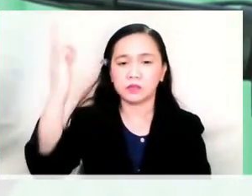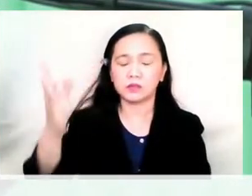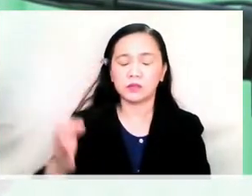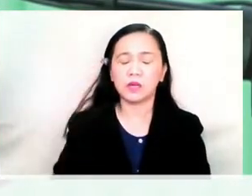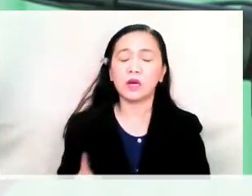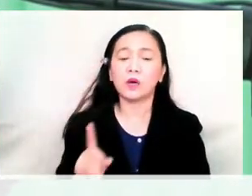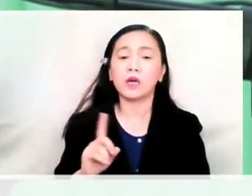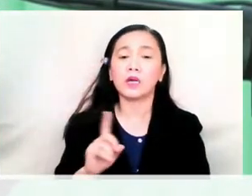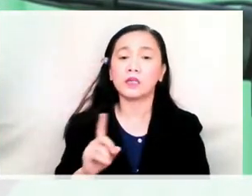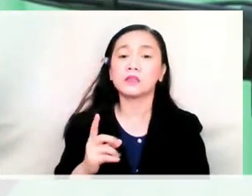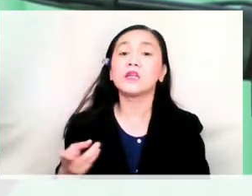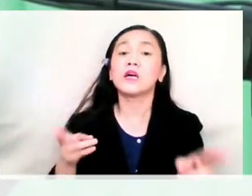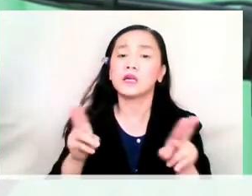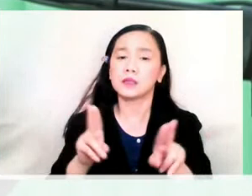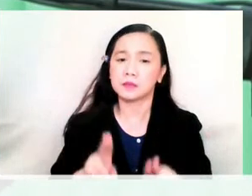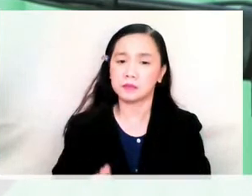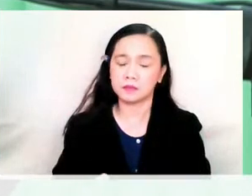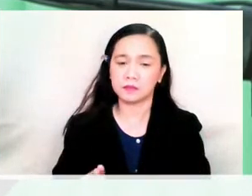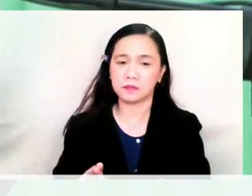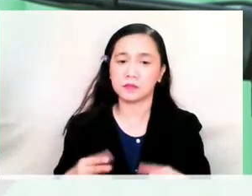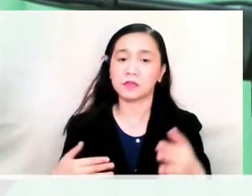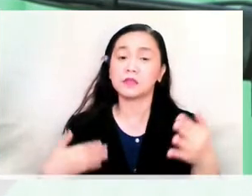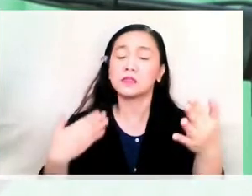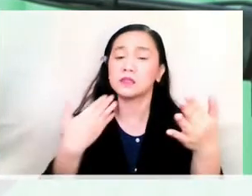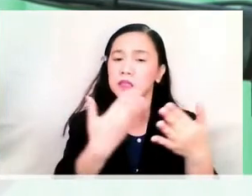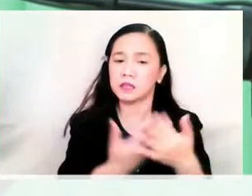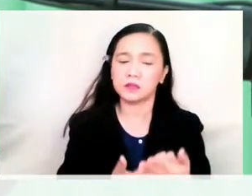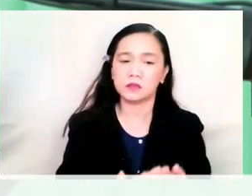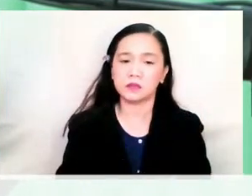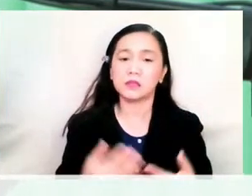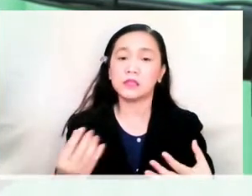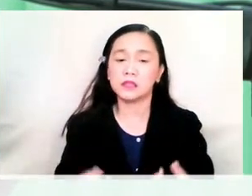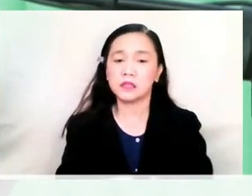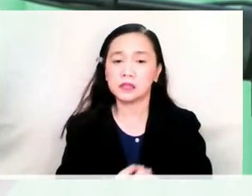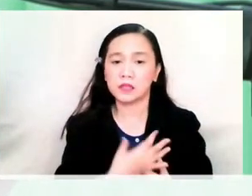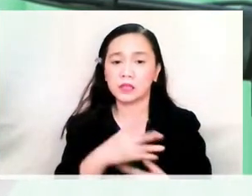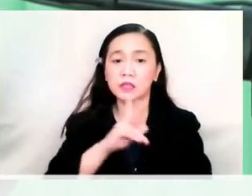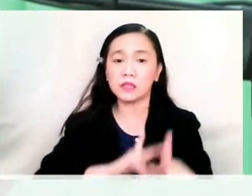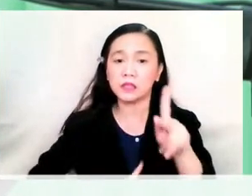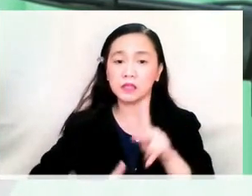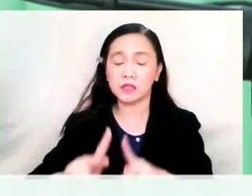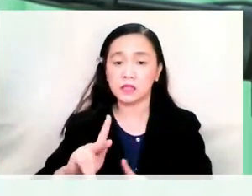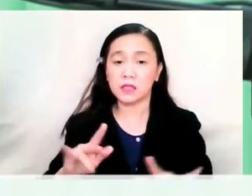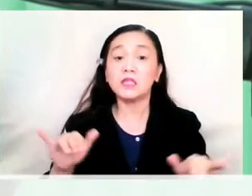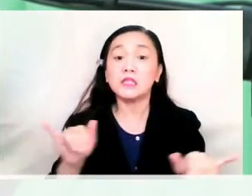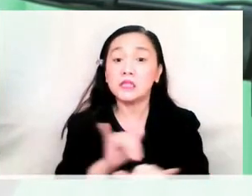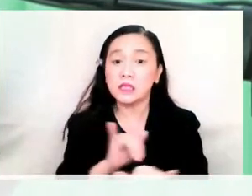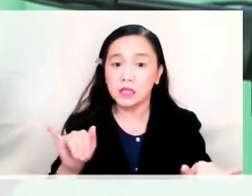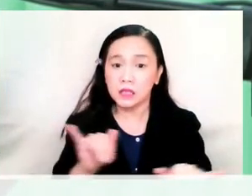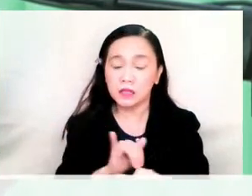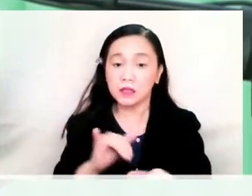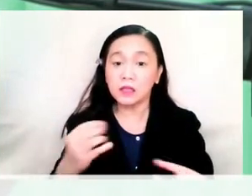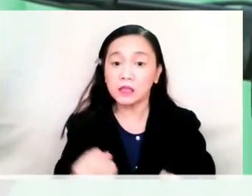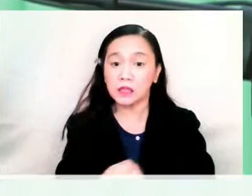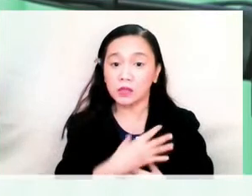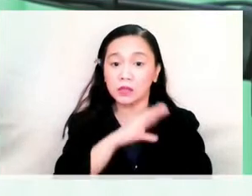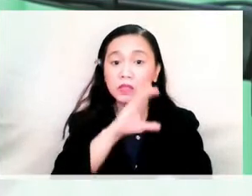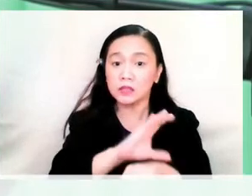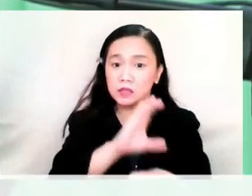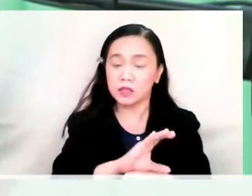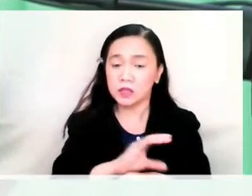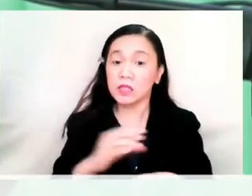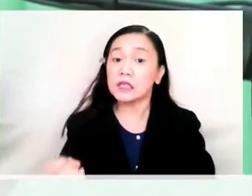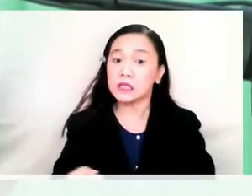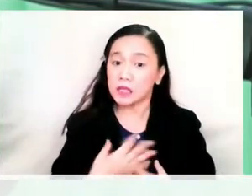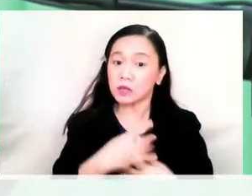natin? Takot nga tayo sa mga tao at pati na sa simbahan. Takot magsimba na